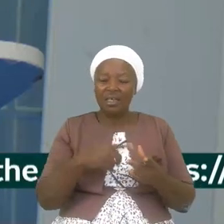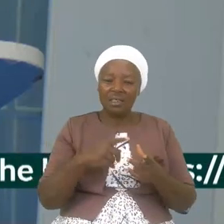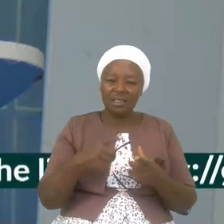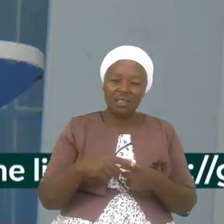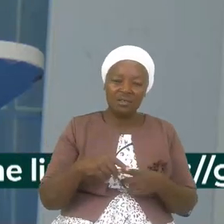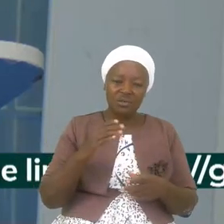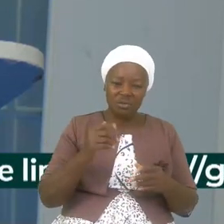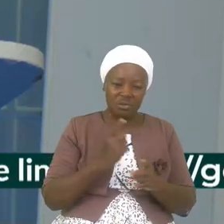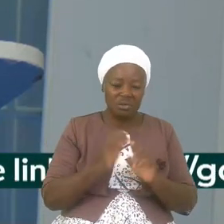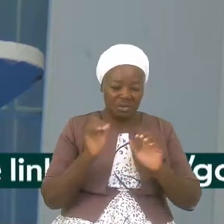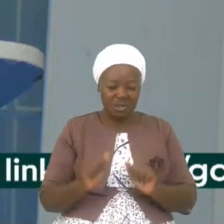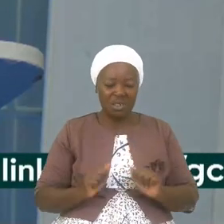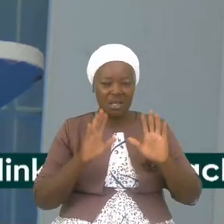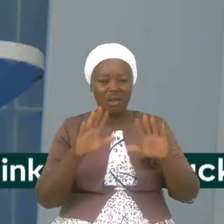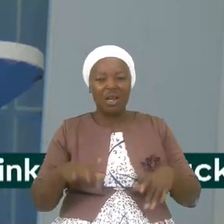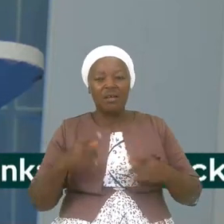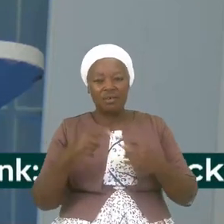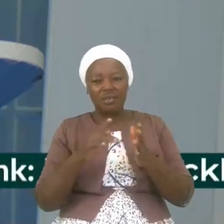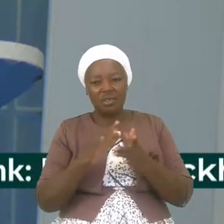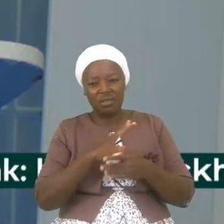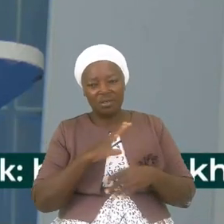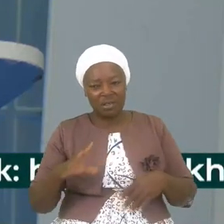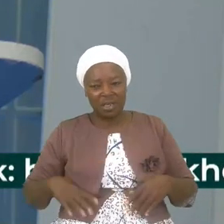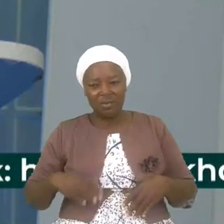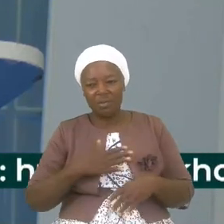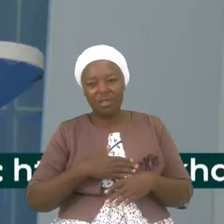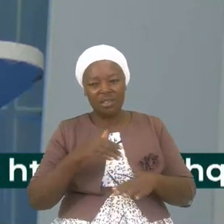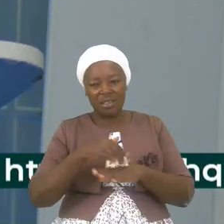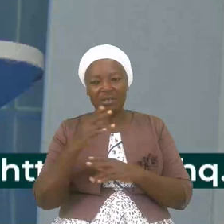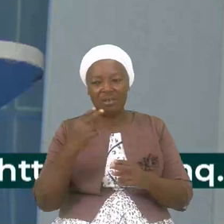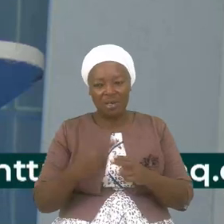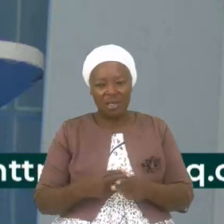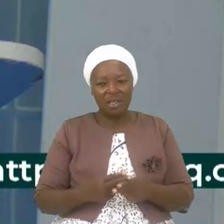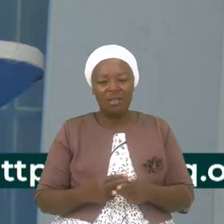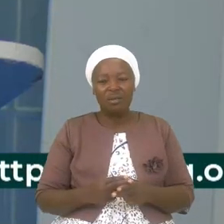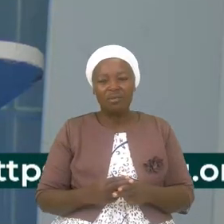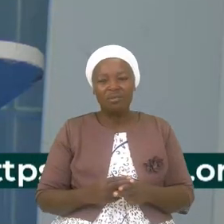numéro de téléphone et votre adresse.